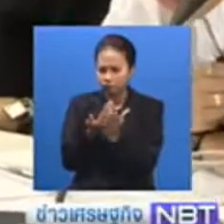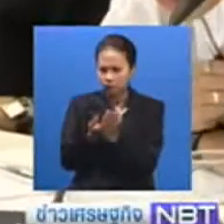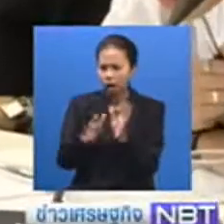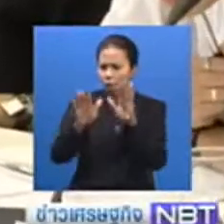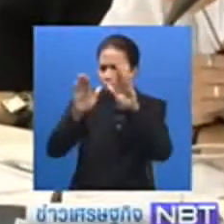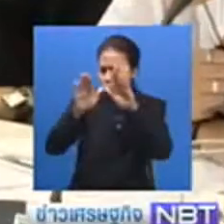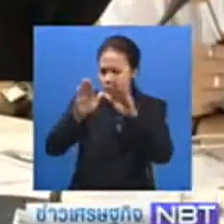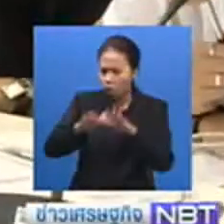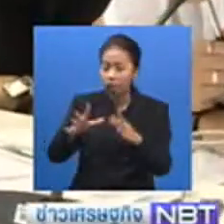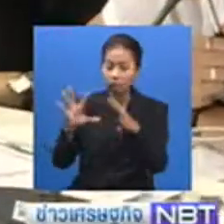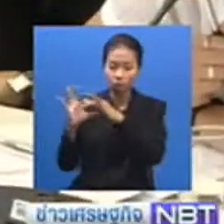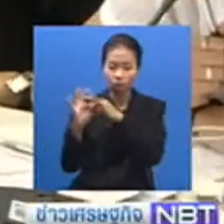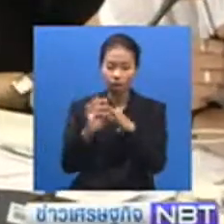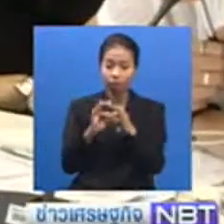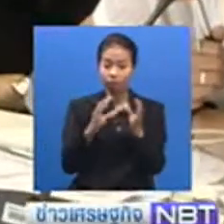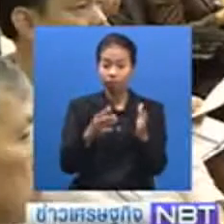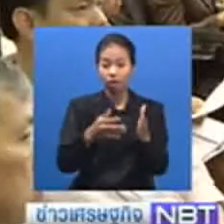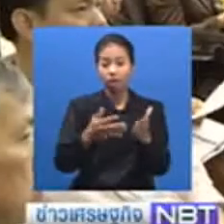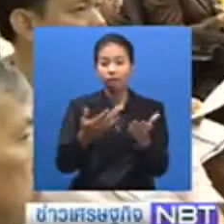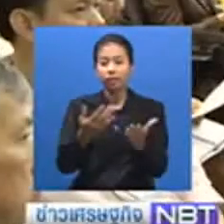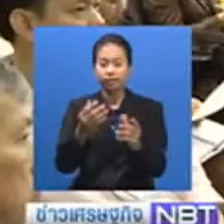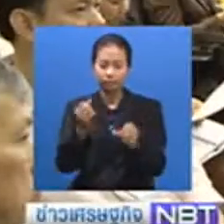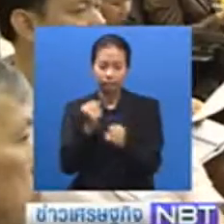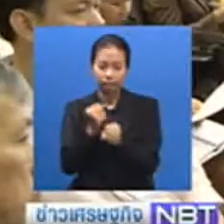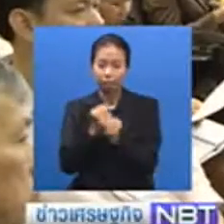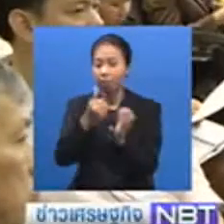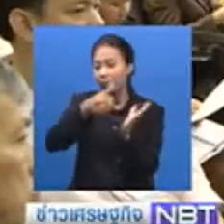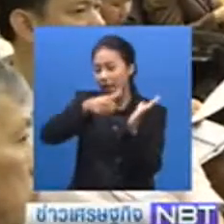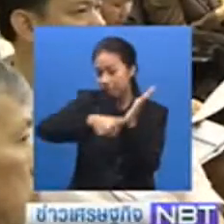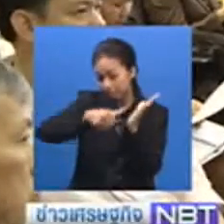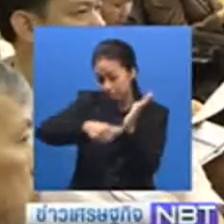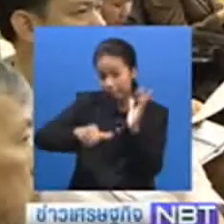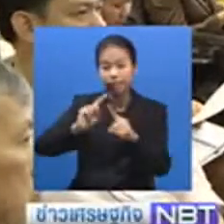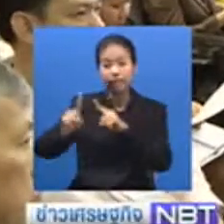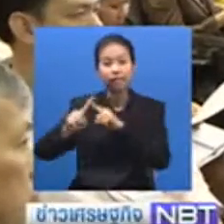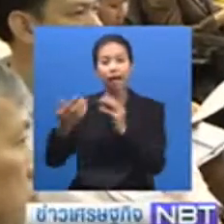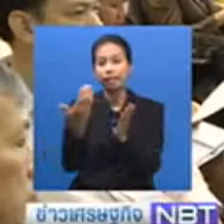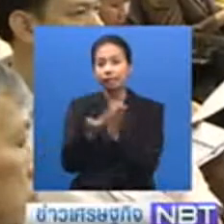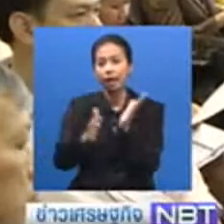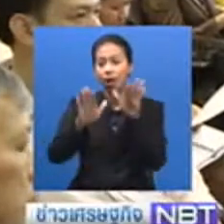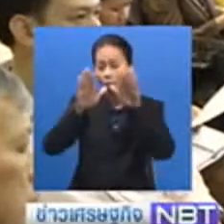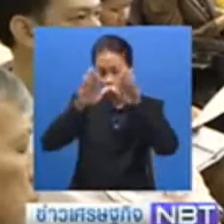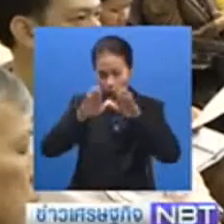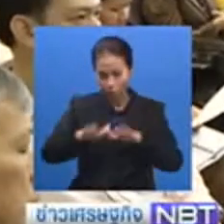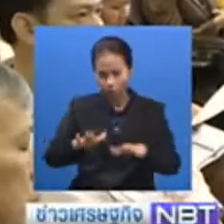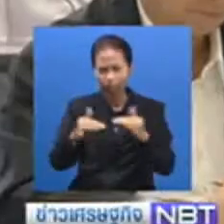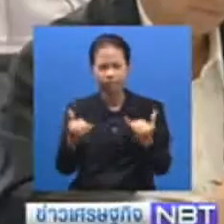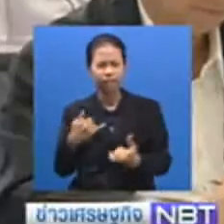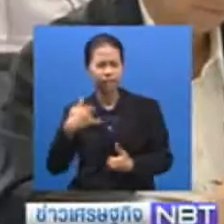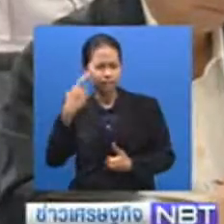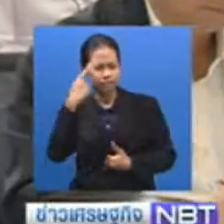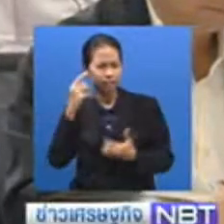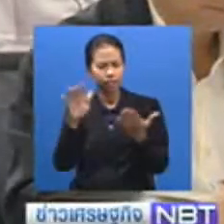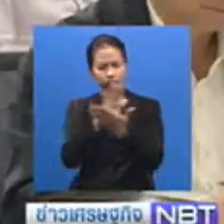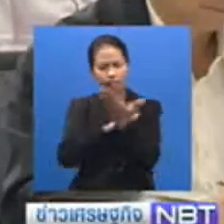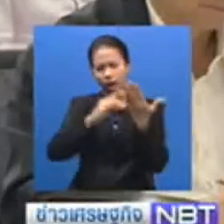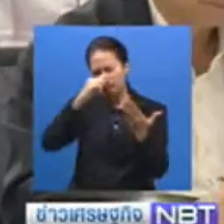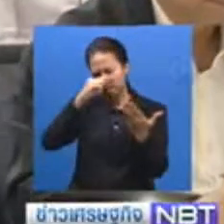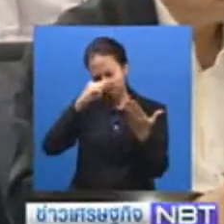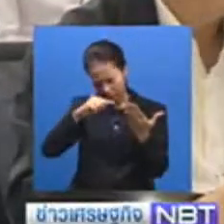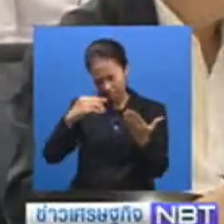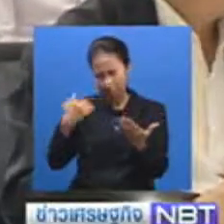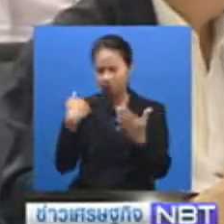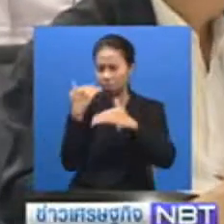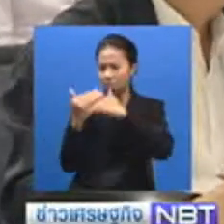ลดอัตราภาษีเงินได้นิติบุคคลอย่างไรก็ตามค่ะธนาคารโลกเห็นว่าประเทศไทยยังต้องพัฒนาการบริการบาง